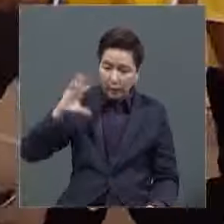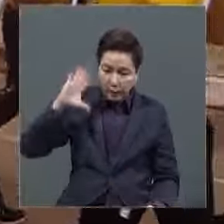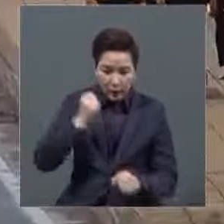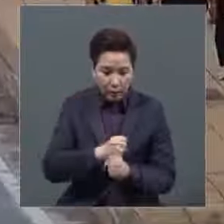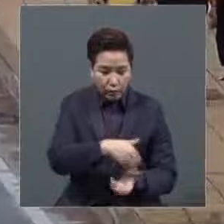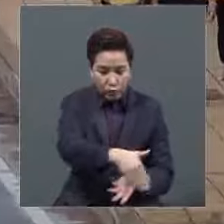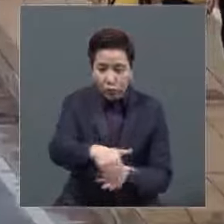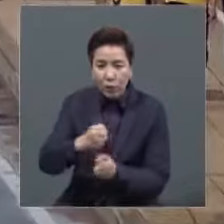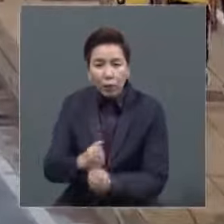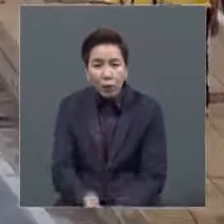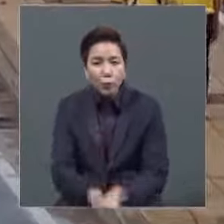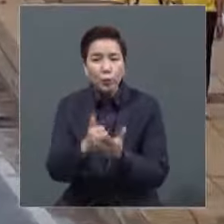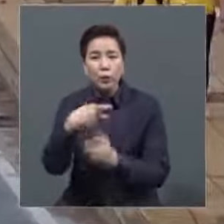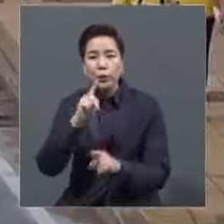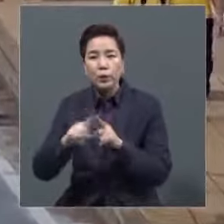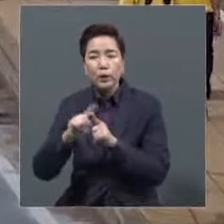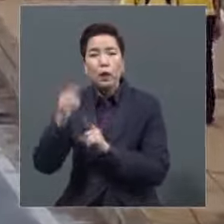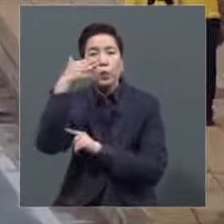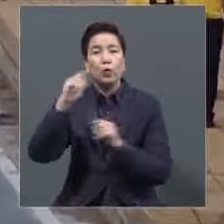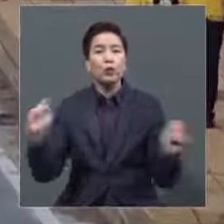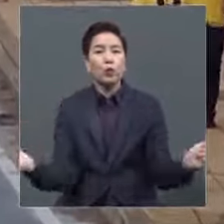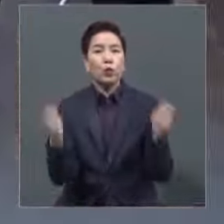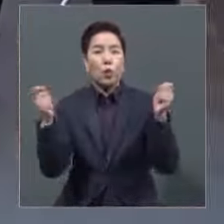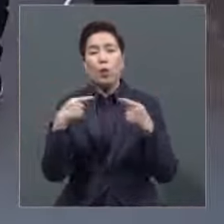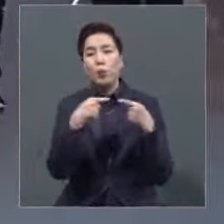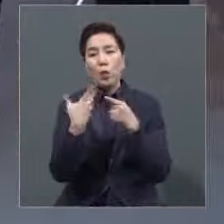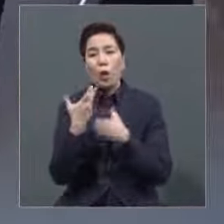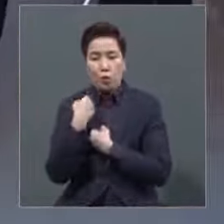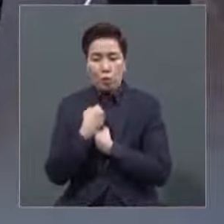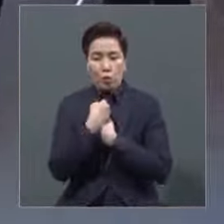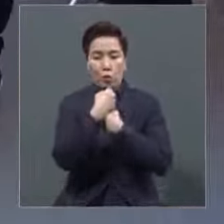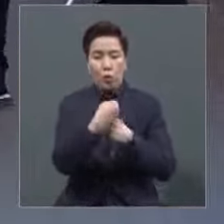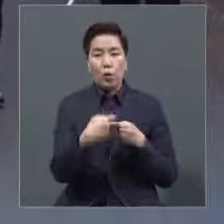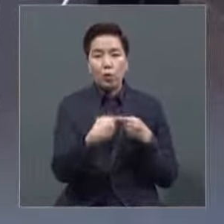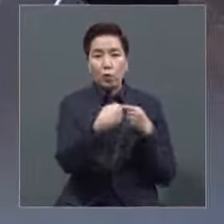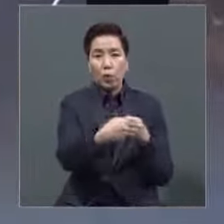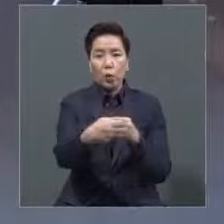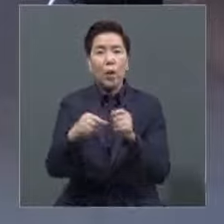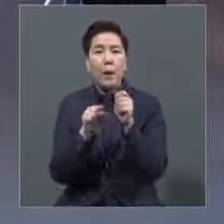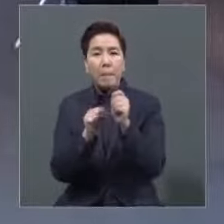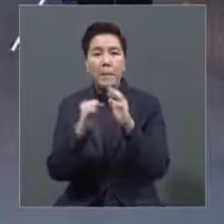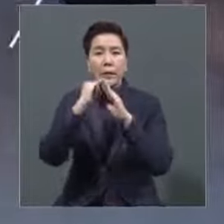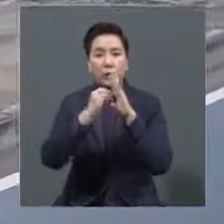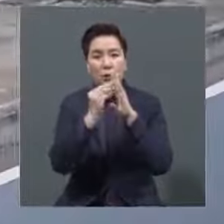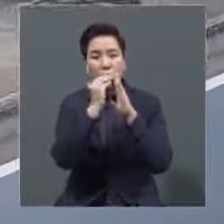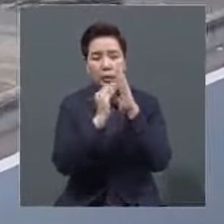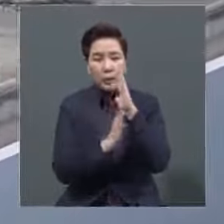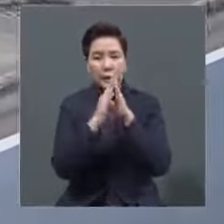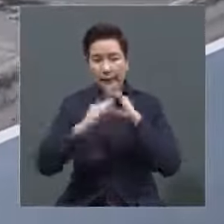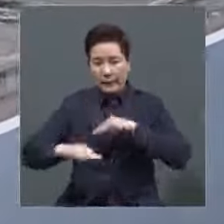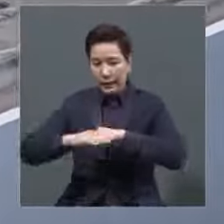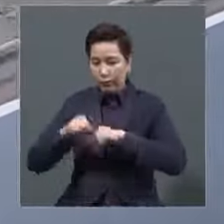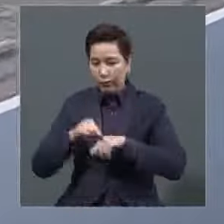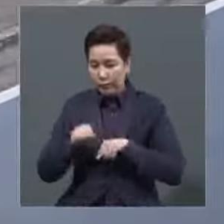การฉายภาพยนตร์เฉลิมพระเกียรติพร้อมกิจกรรมนะครับจิตอาสาบำเพ็ญสาธารณประโยชน์และมีการเฉลิมฉลองธงตราสัญลักษณ์